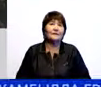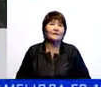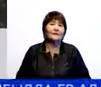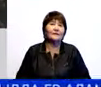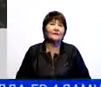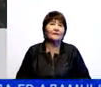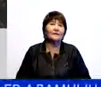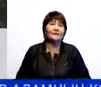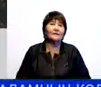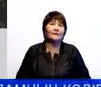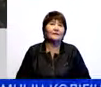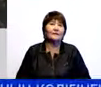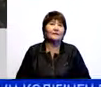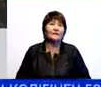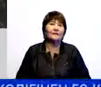уайымдама алтыным, аш